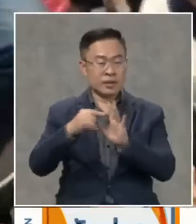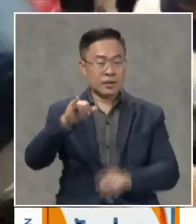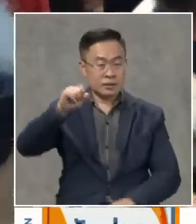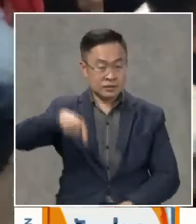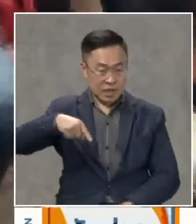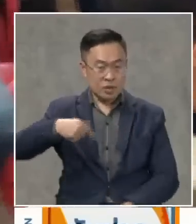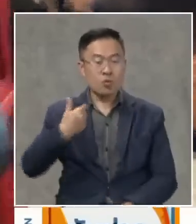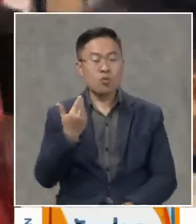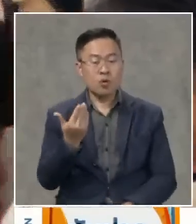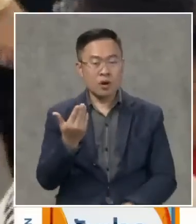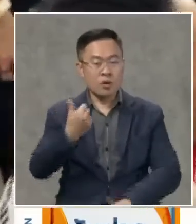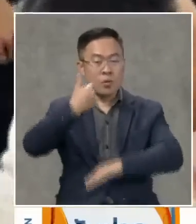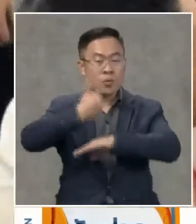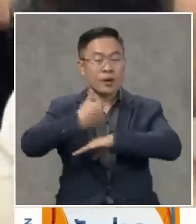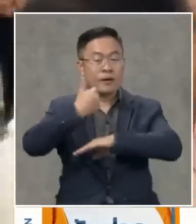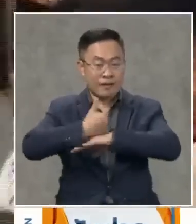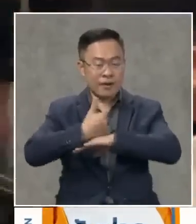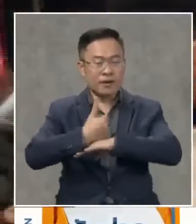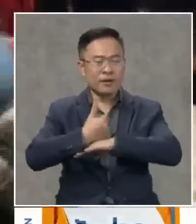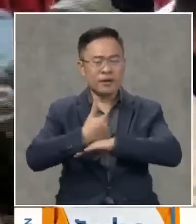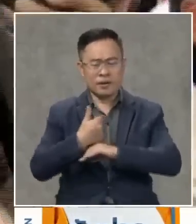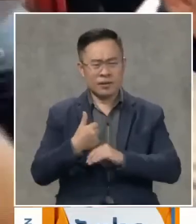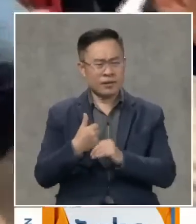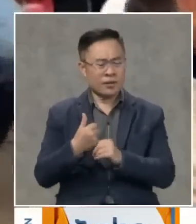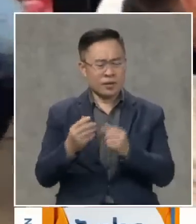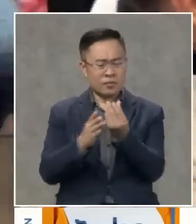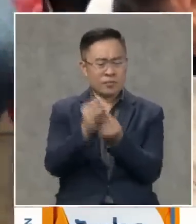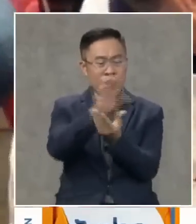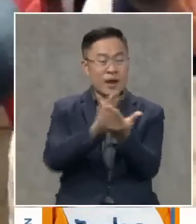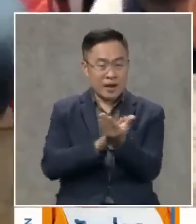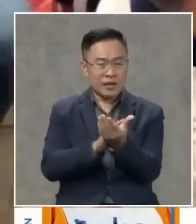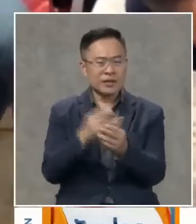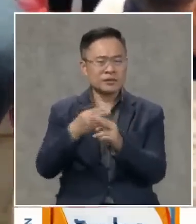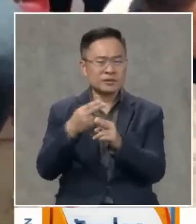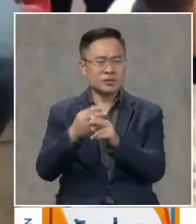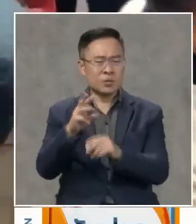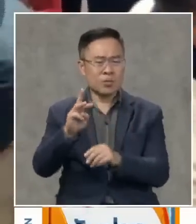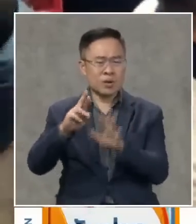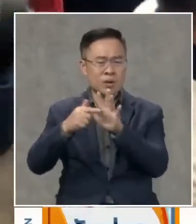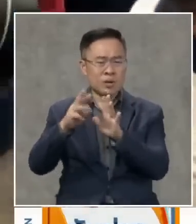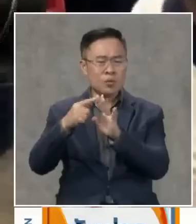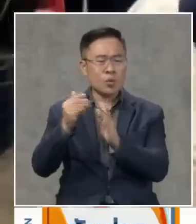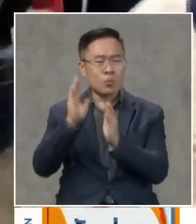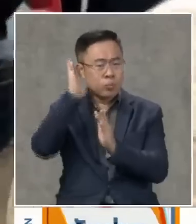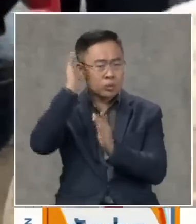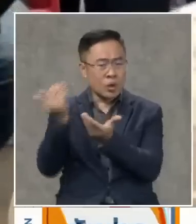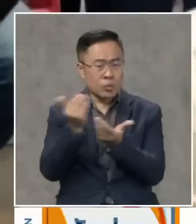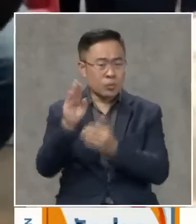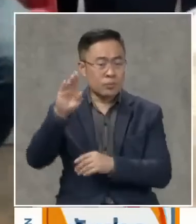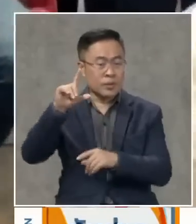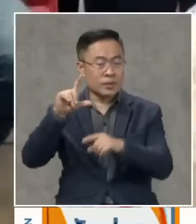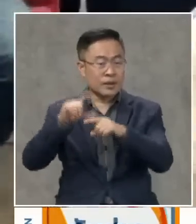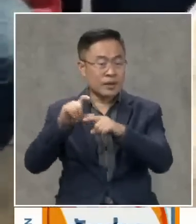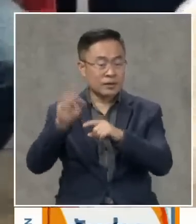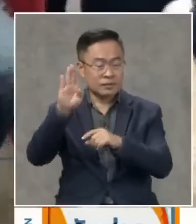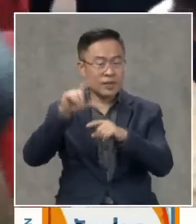หนองย่าไซนะคะคุณวราวุฒิวันนี้นะคะก็มาพร้อมด้วยคุณประพัฒน์โพธสุธนเลขาธิการพรรคมีฝั่งของดร.อุดมโปร่งฟ้